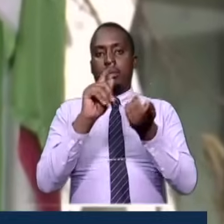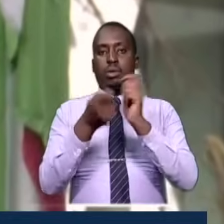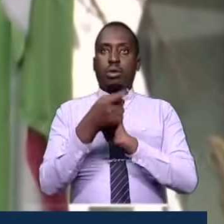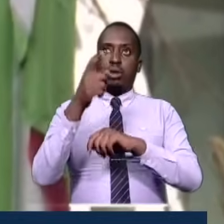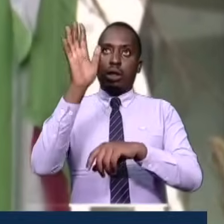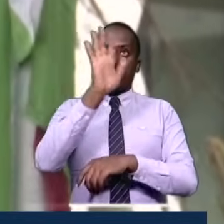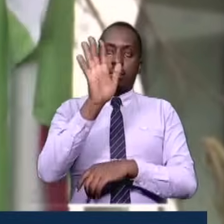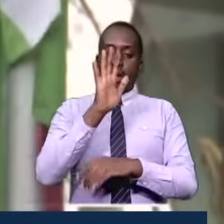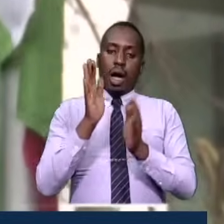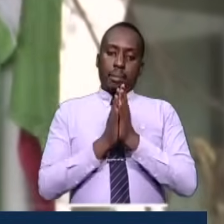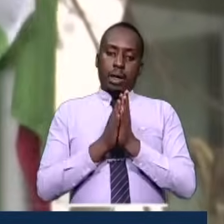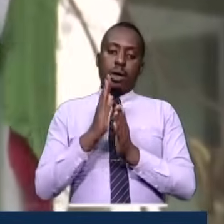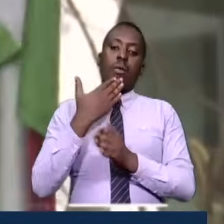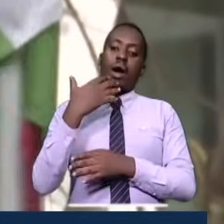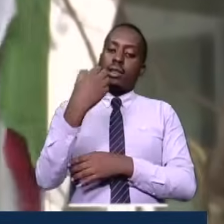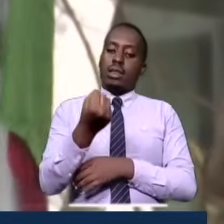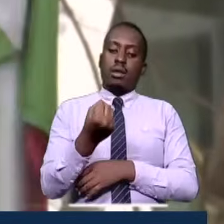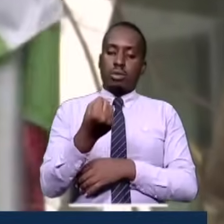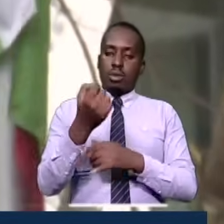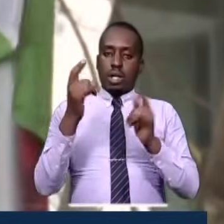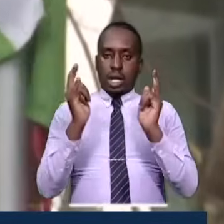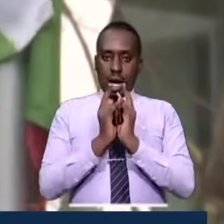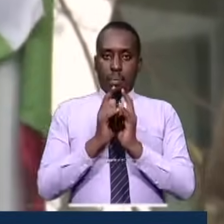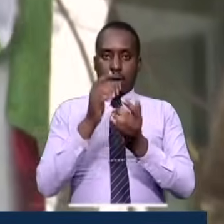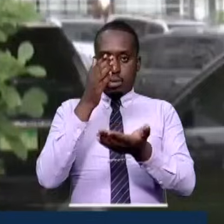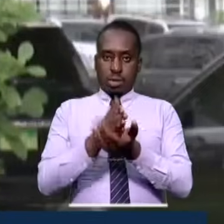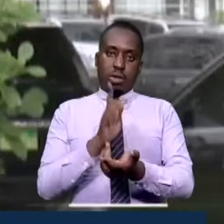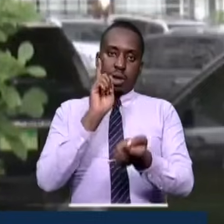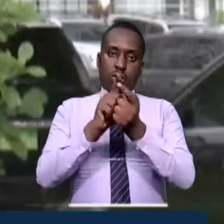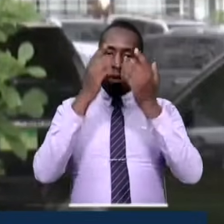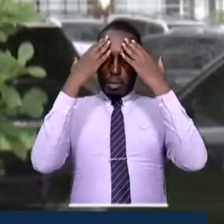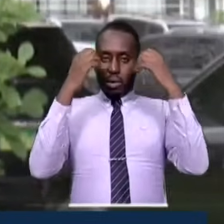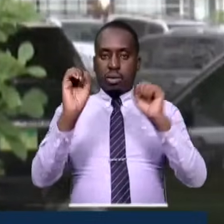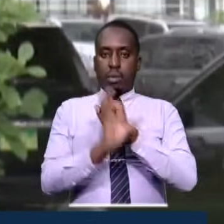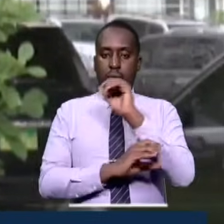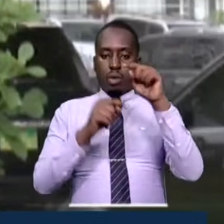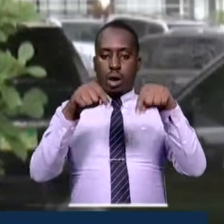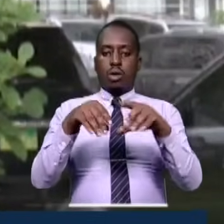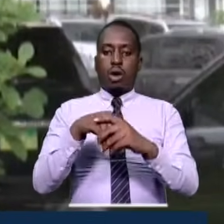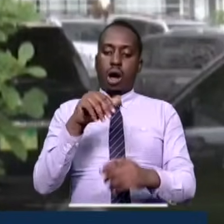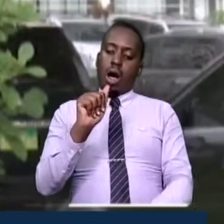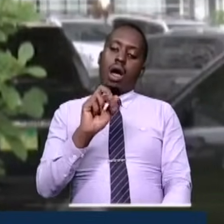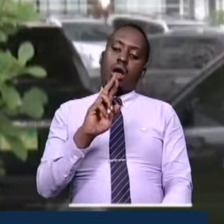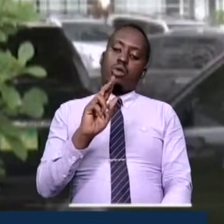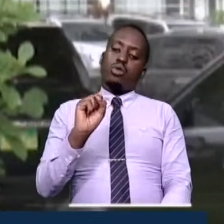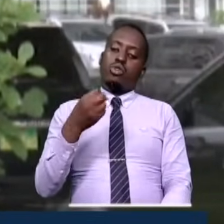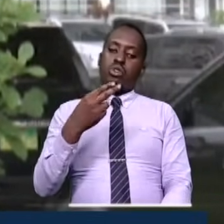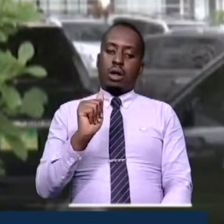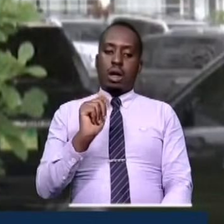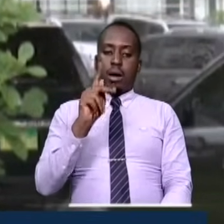y'ibihe hanyuma ku wa gatanu ikaba ari iyo nama nyayo izahuza abakuru b'ibihugu hano Arusha Pascal